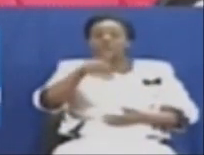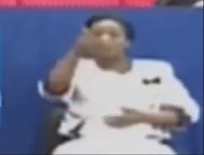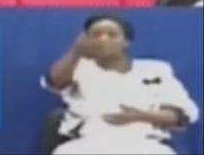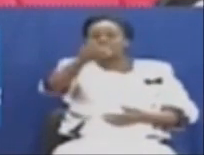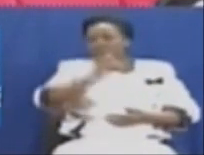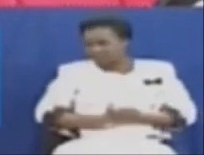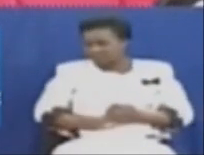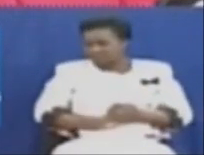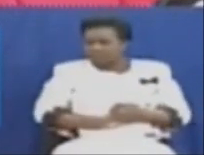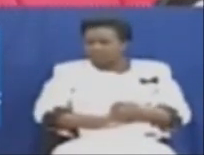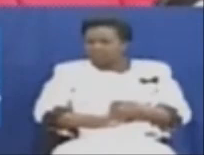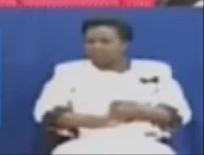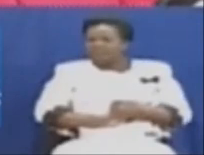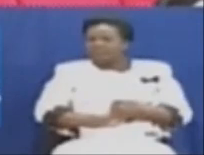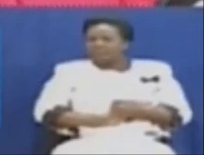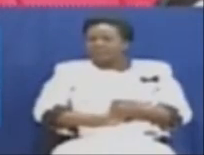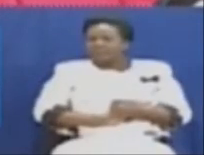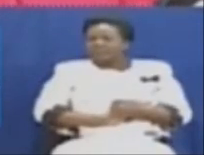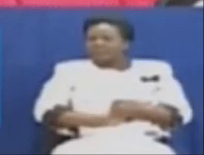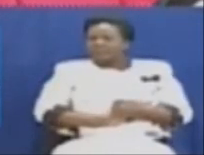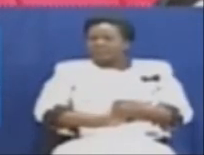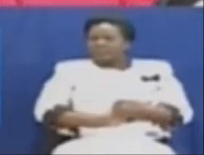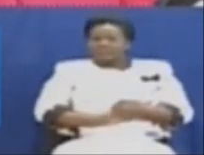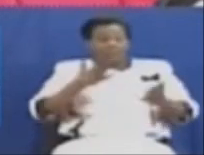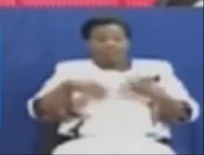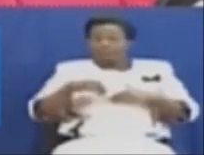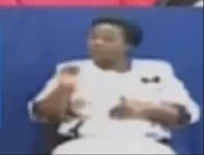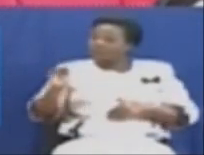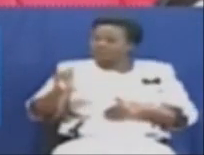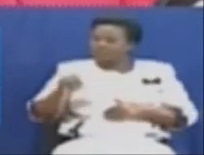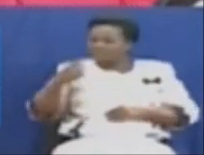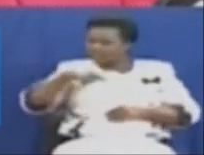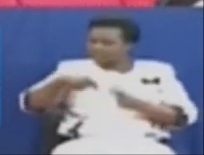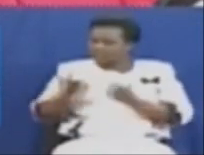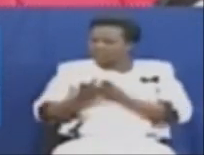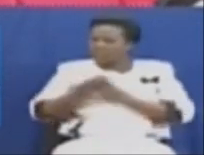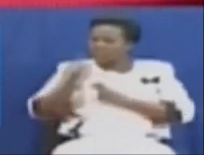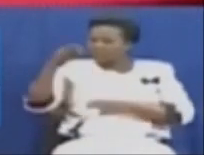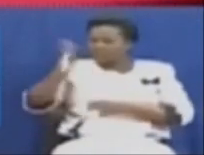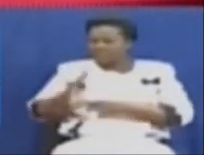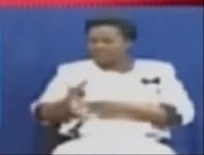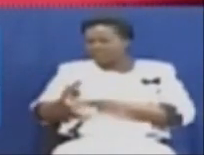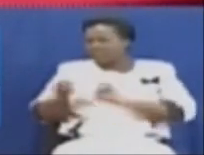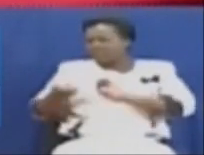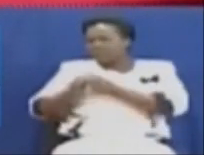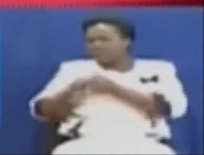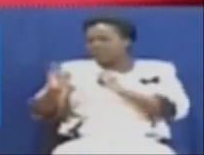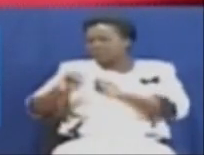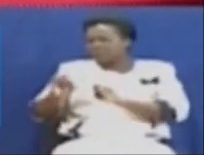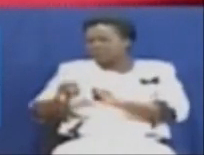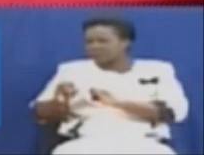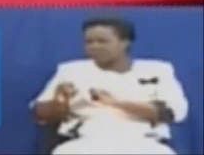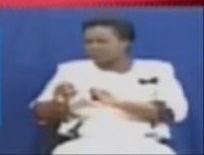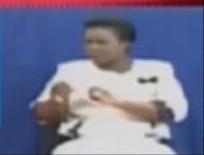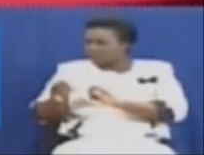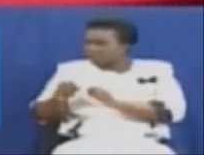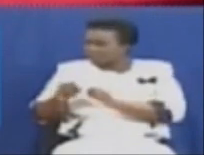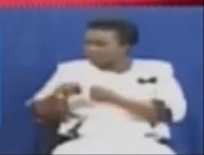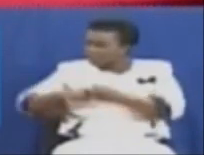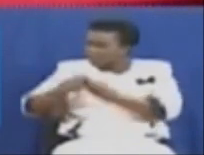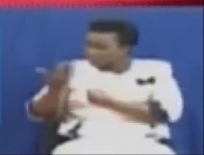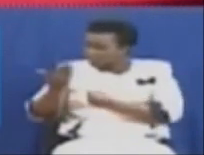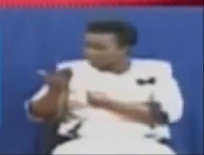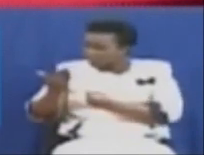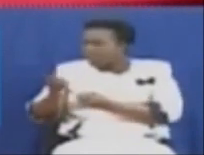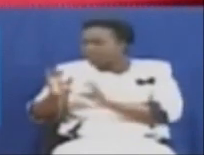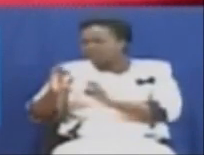fedha. Kwa hiyo niseme serikali iko tayari kupokea maombi ya TARURA zote nchini za mahitaji ya fedha,